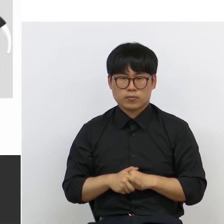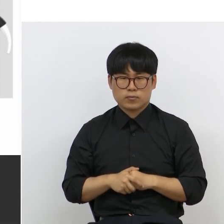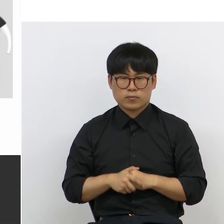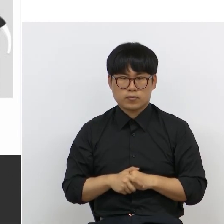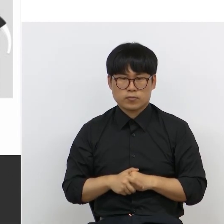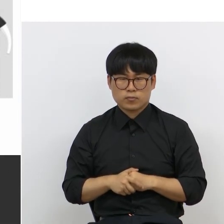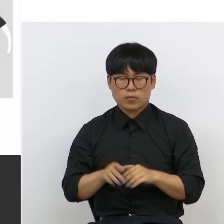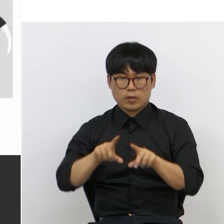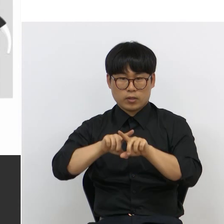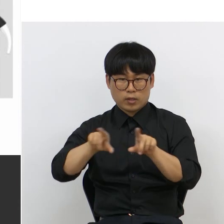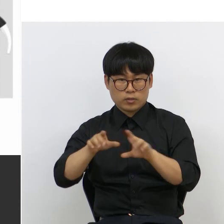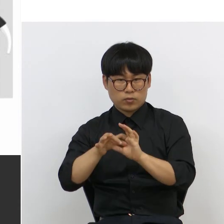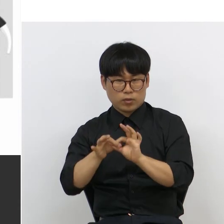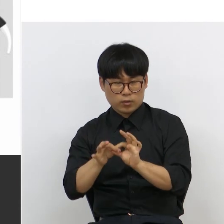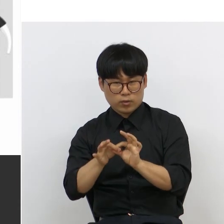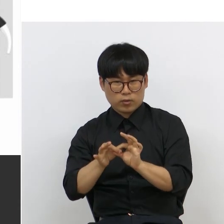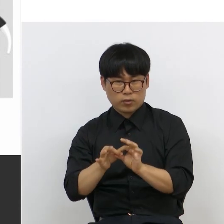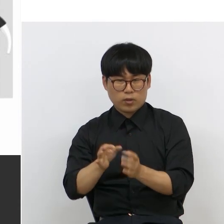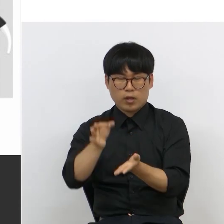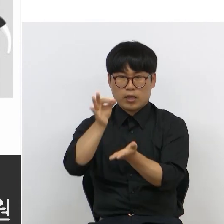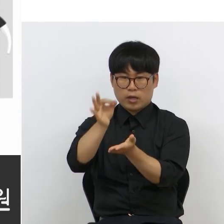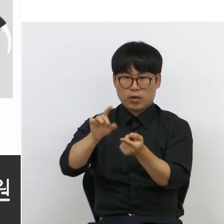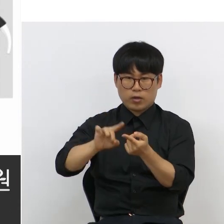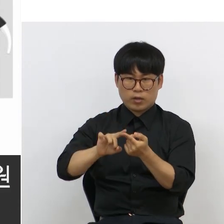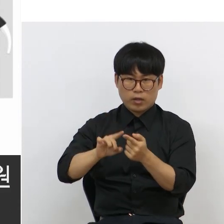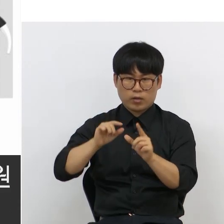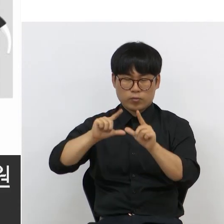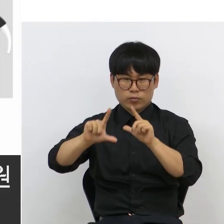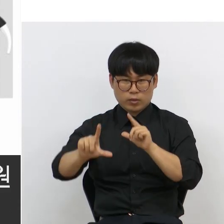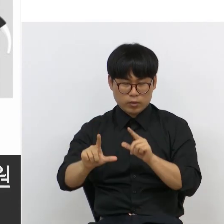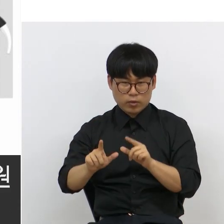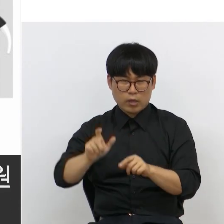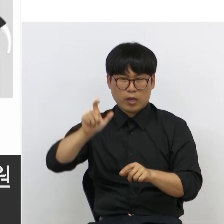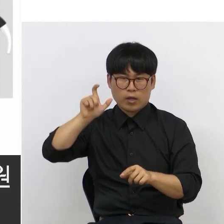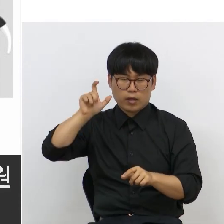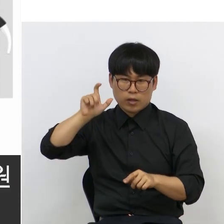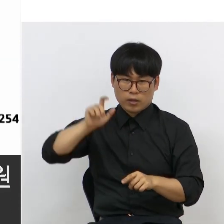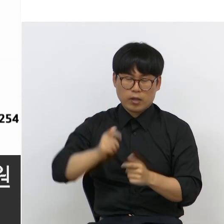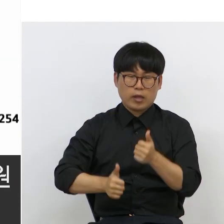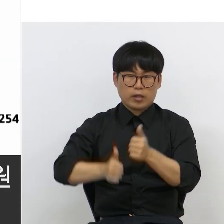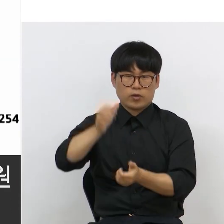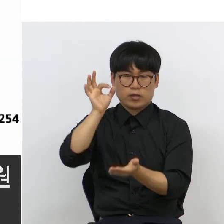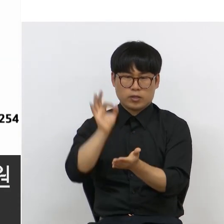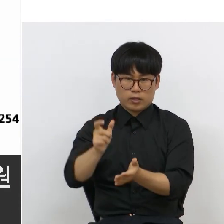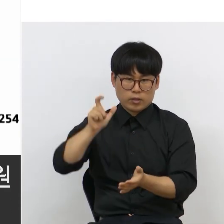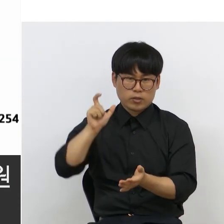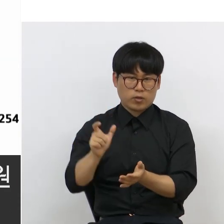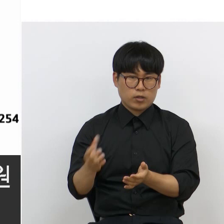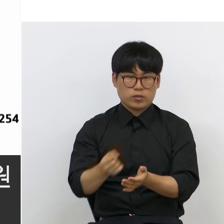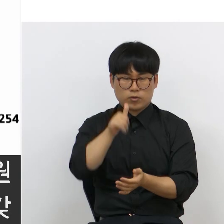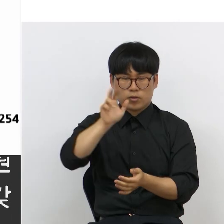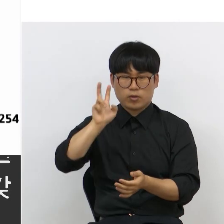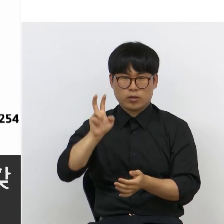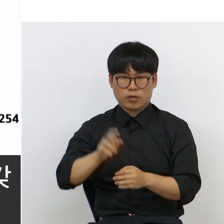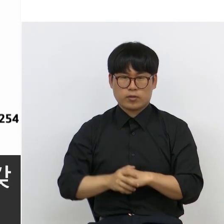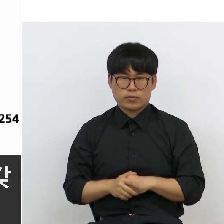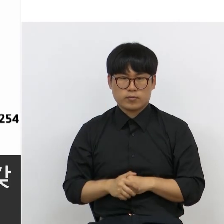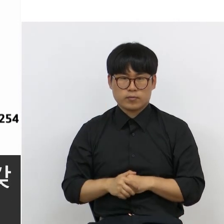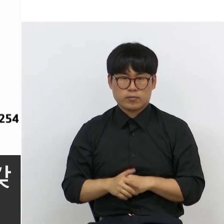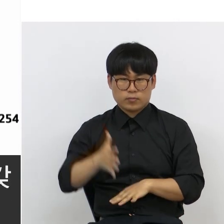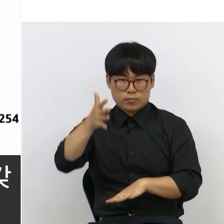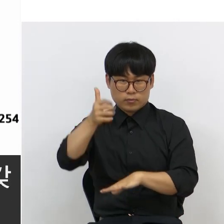임상시험이 되기를 원하고 아까 말한 가격에 대한 부분에 상당히 이제 경쟁력을 갖지 않을까라고 기대를 하고 있습니다. 이제